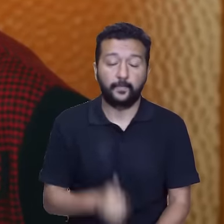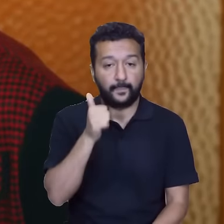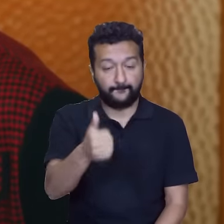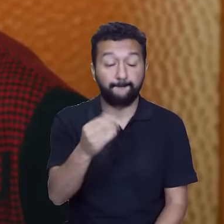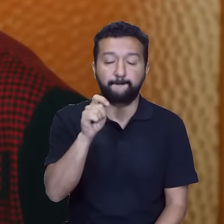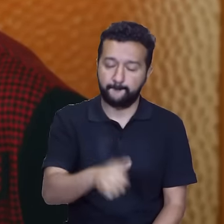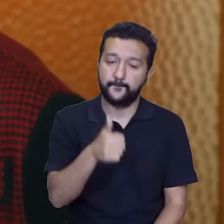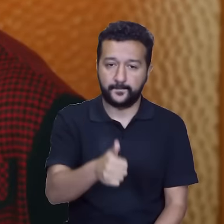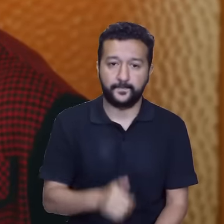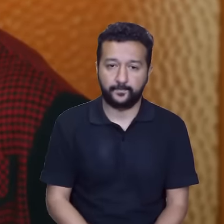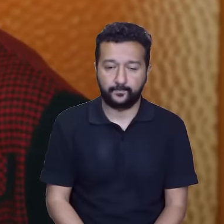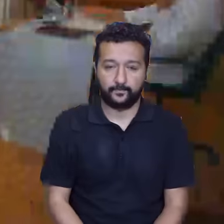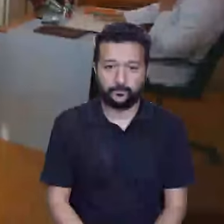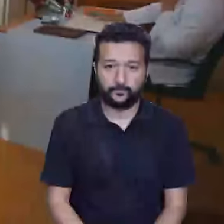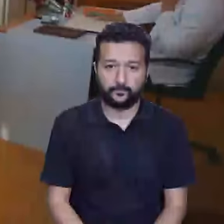Abi iyi yapmışsın.